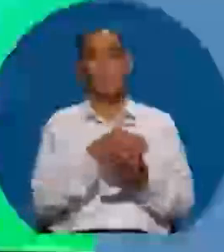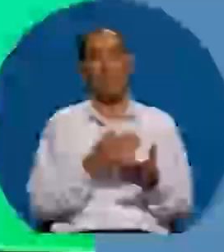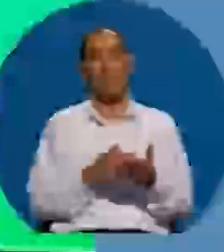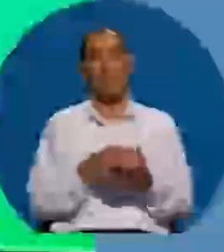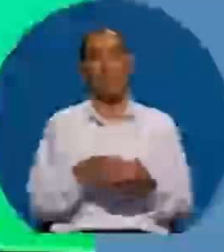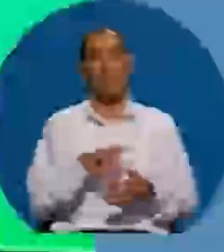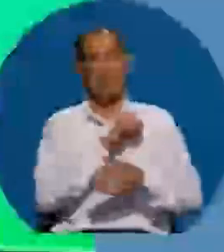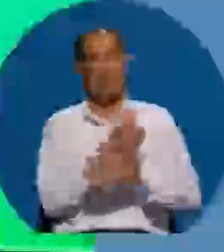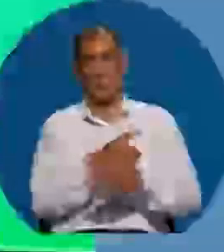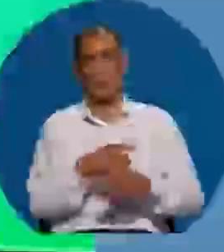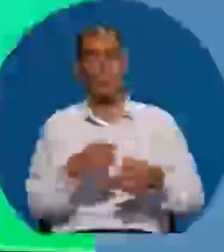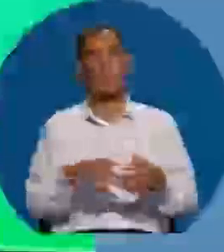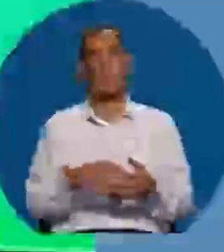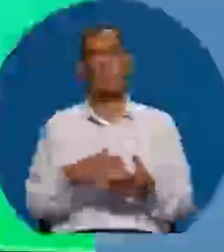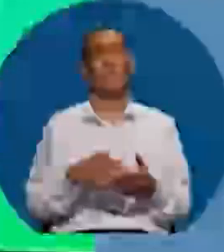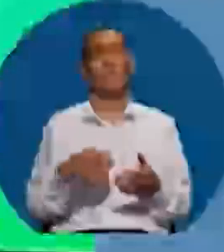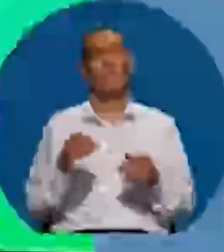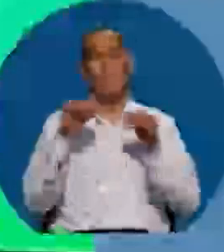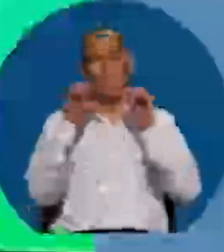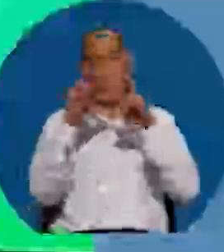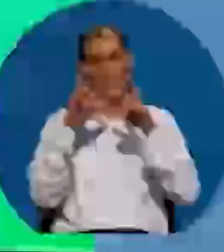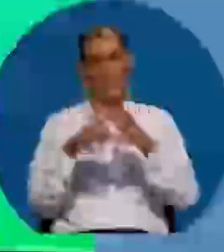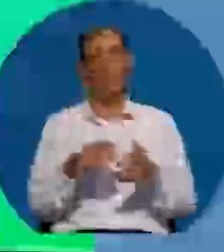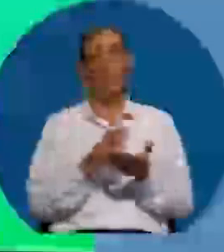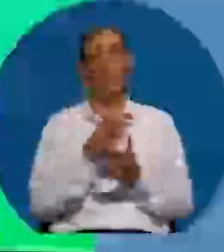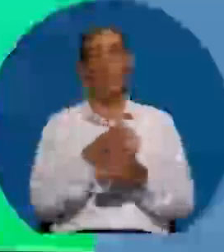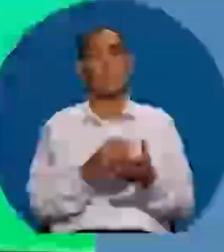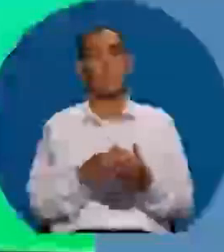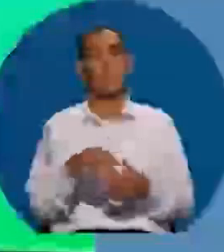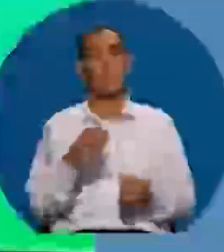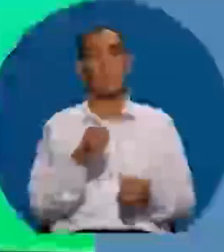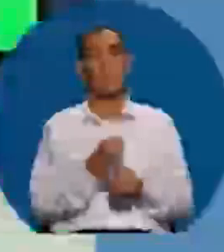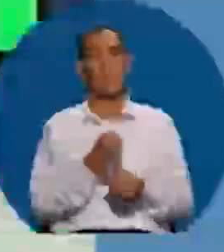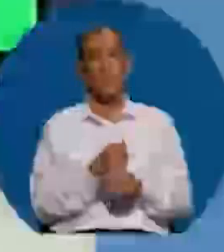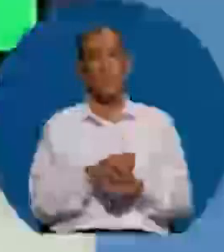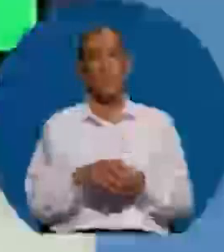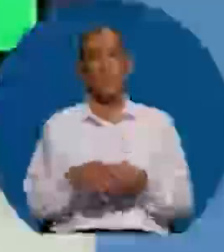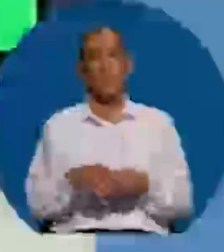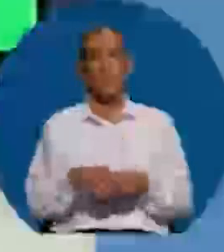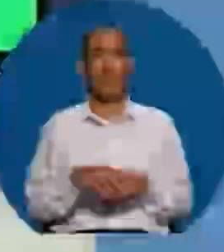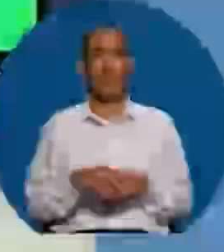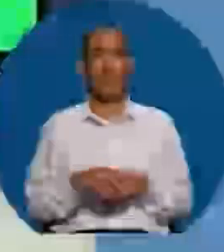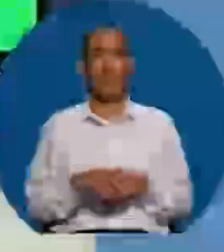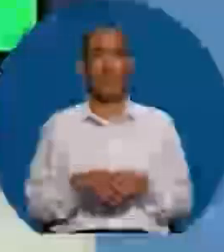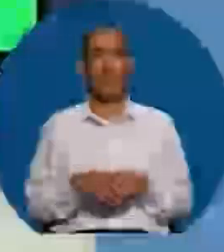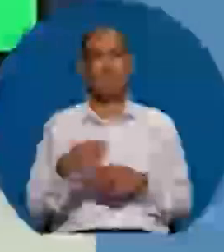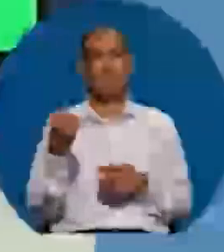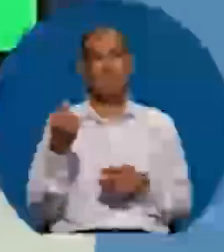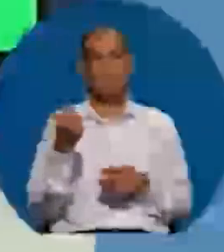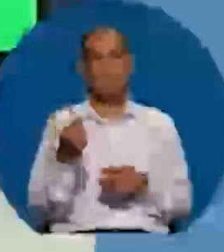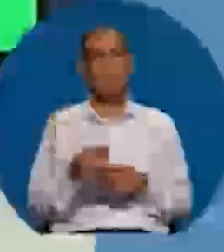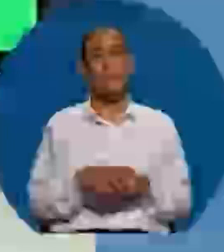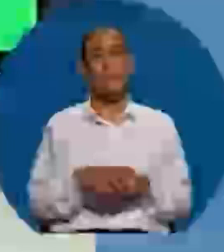айбатлы, сол үшін хам таң менен жұмсайсаң нан деп қайратты. Неке қосықтан азырақ үзінді